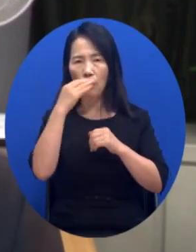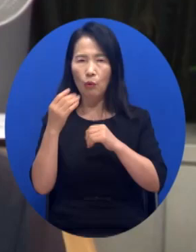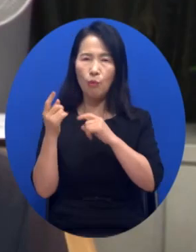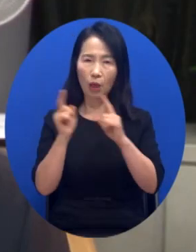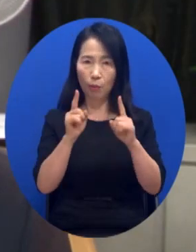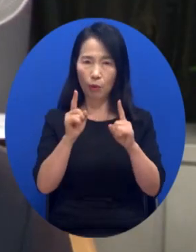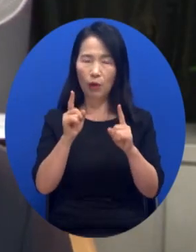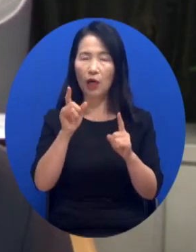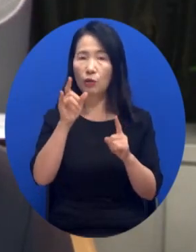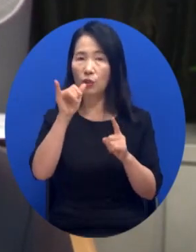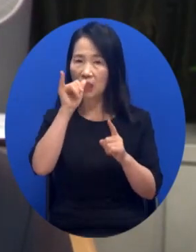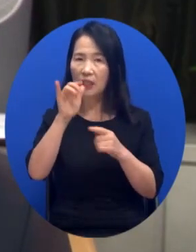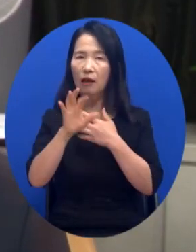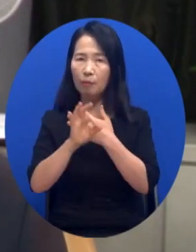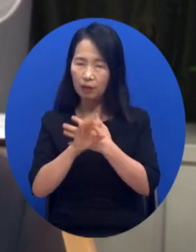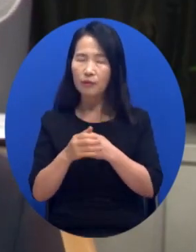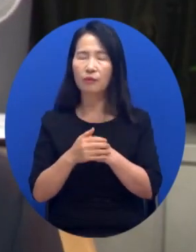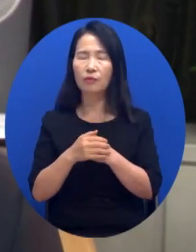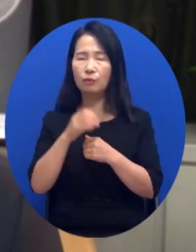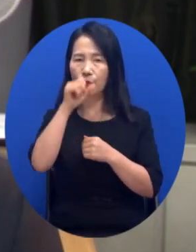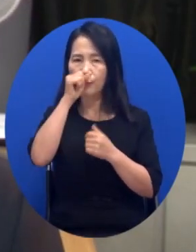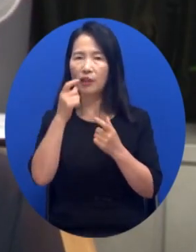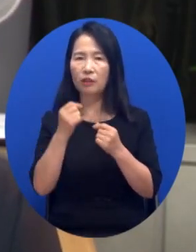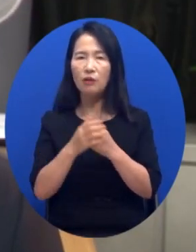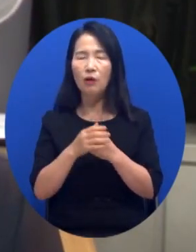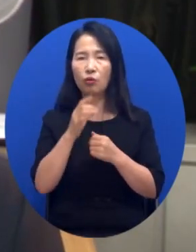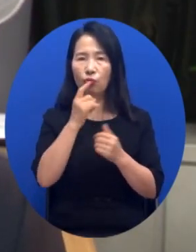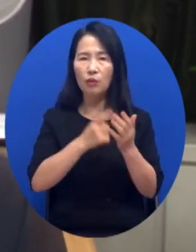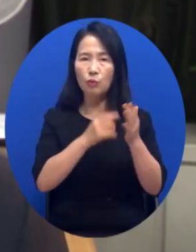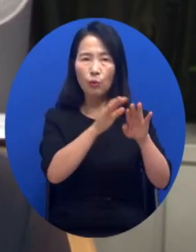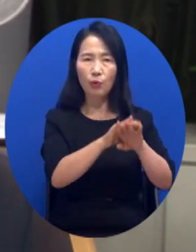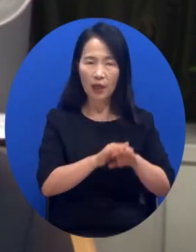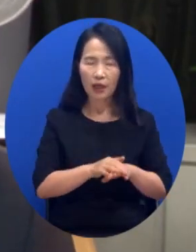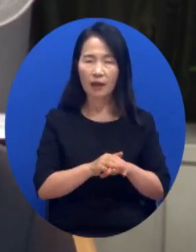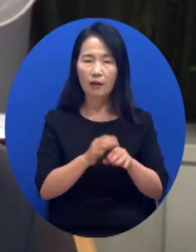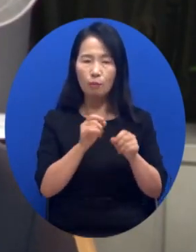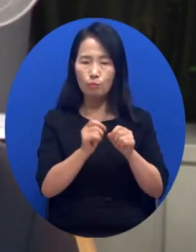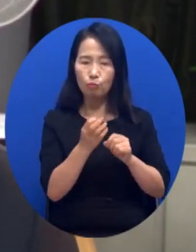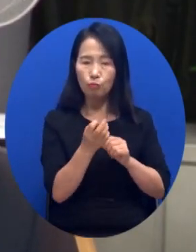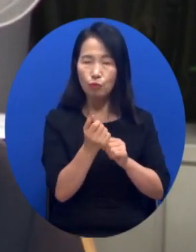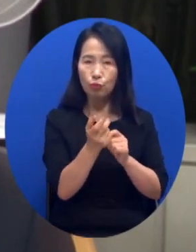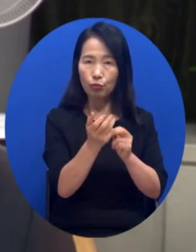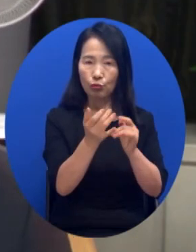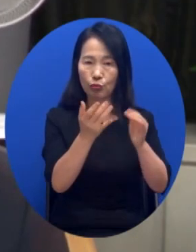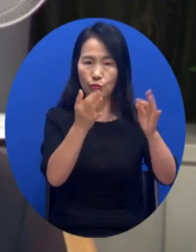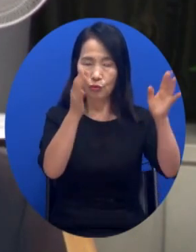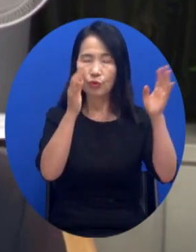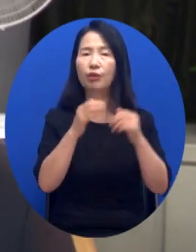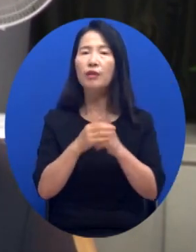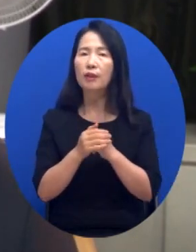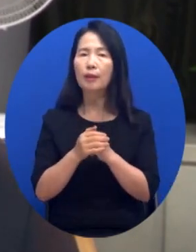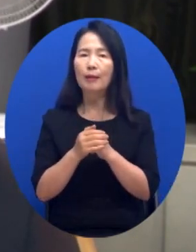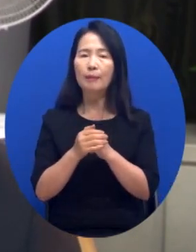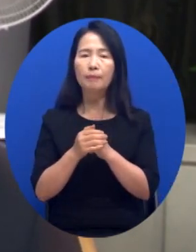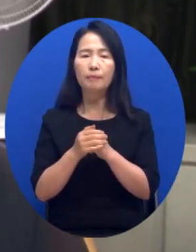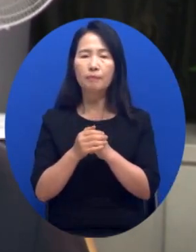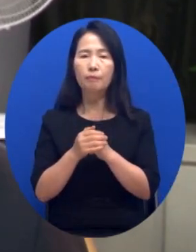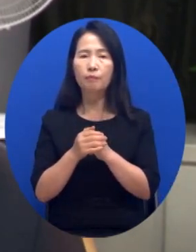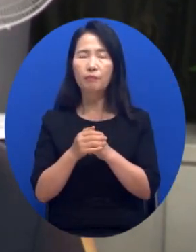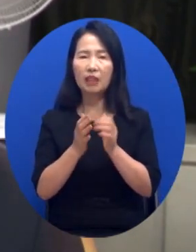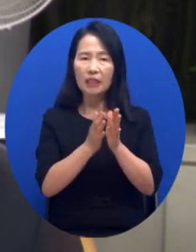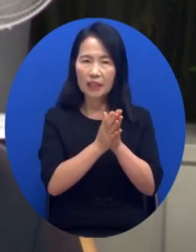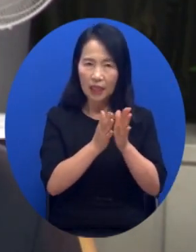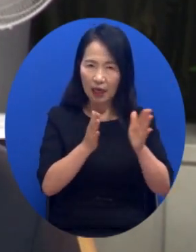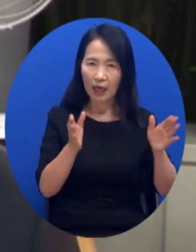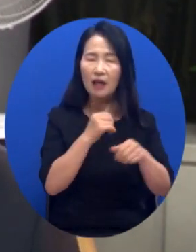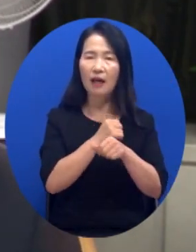수 있다면 우리 중앙청의 작은 불씨가 되어서 불꽃이 되어서